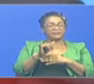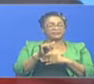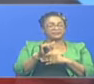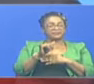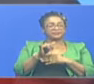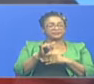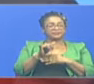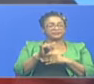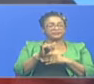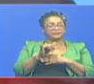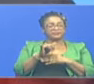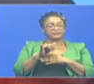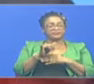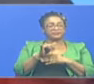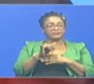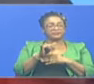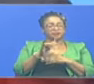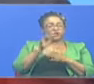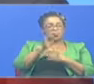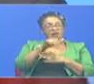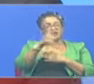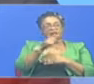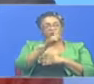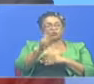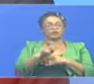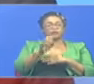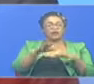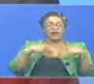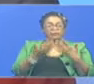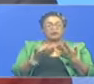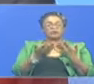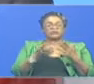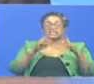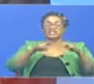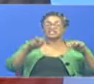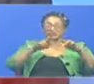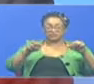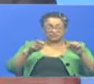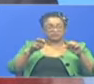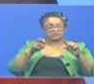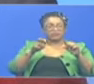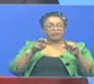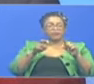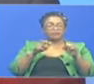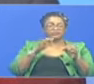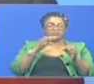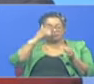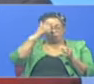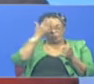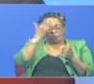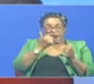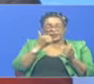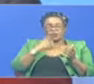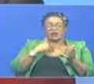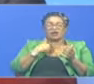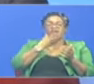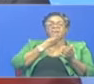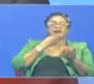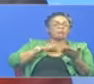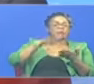Na kulikuwa na swala ya utafiti, kwa nini kuna wanaume zaidi ambapo wanaathirika na